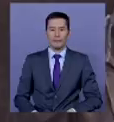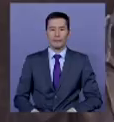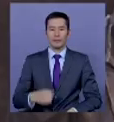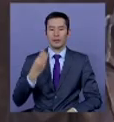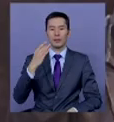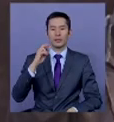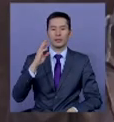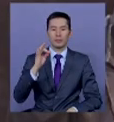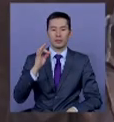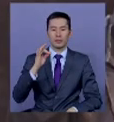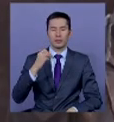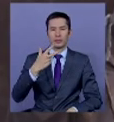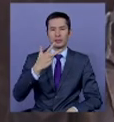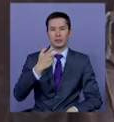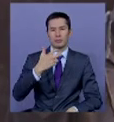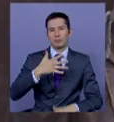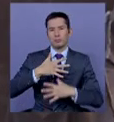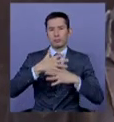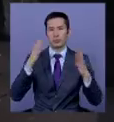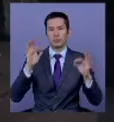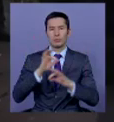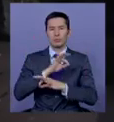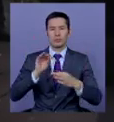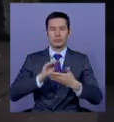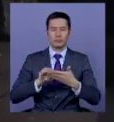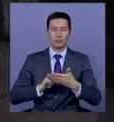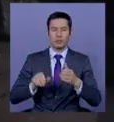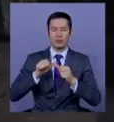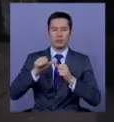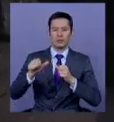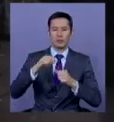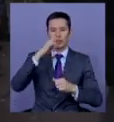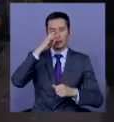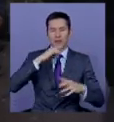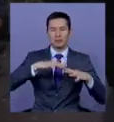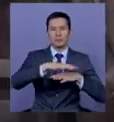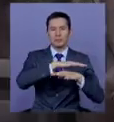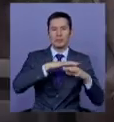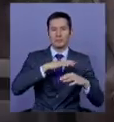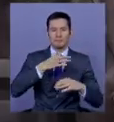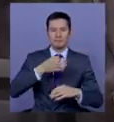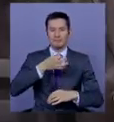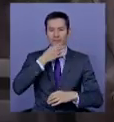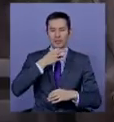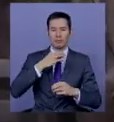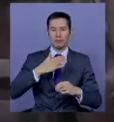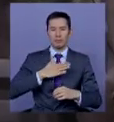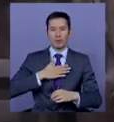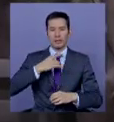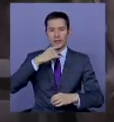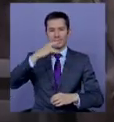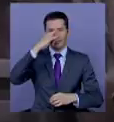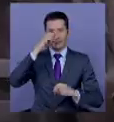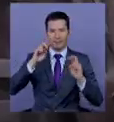Шәмші Қалдаяқов 300-ге жуық музыкалық туынды жазған. Әсіресе күллі қазақ халқының мақтанышы атанған сазгердің «Менің Қазақстаным»